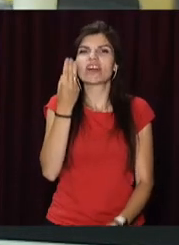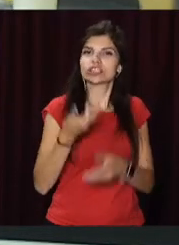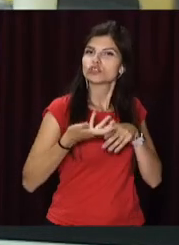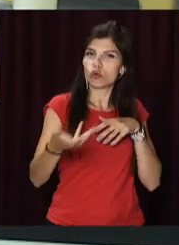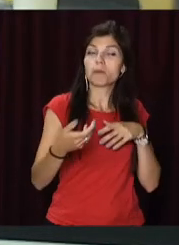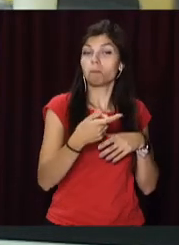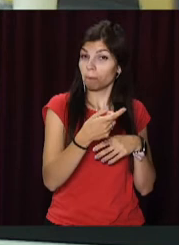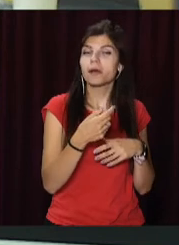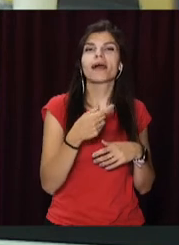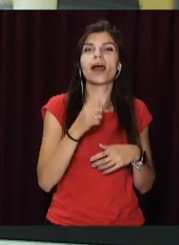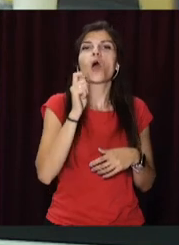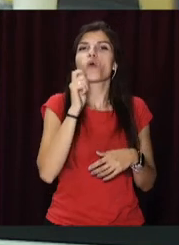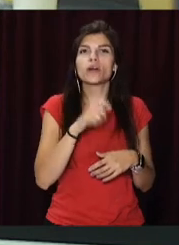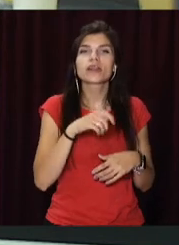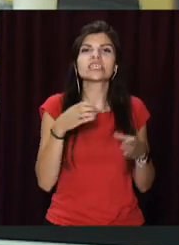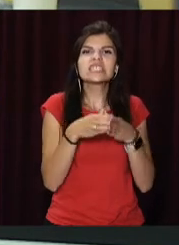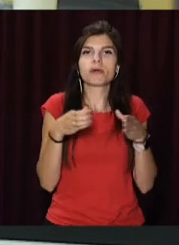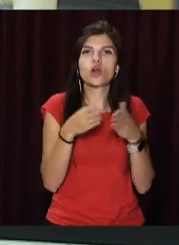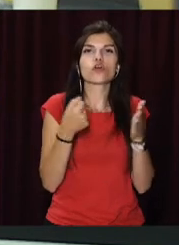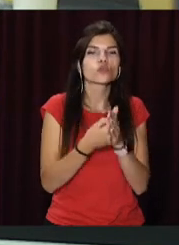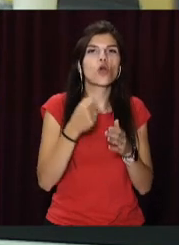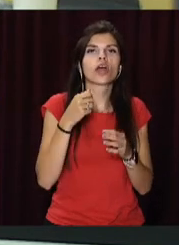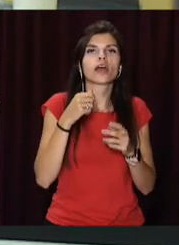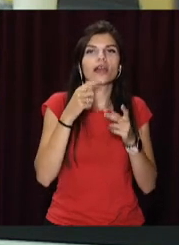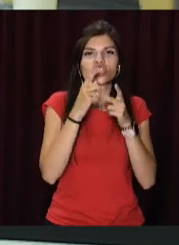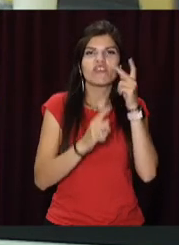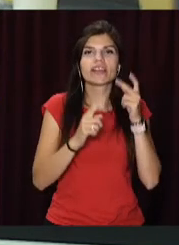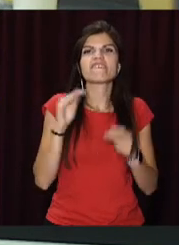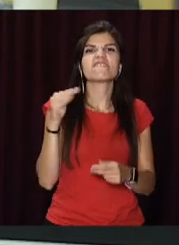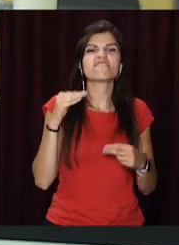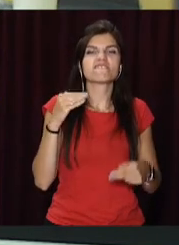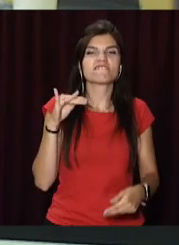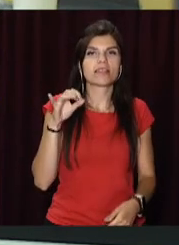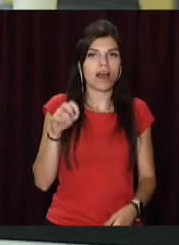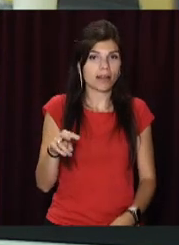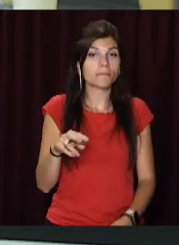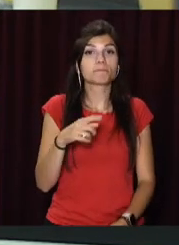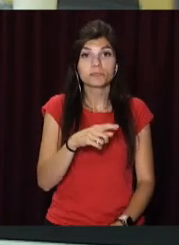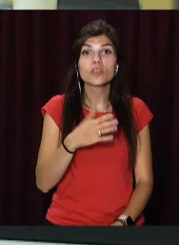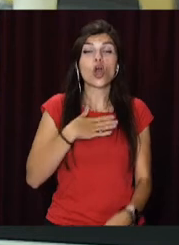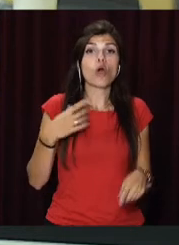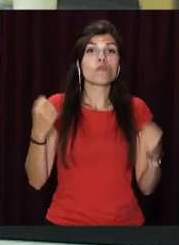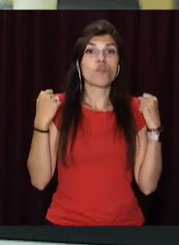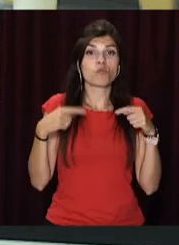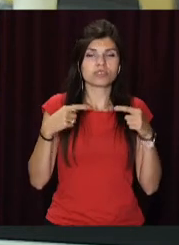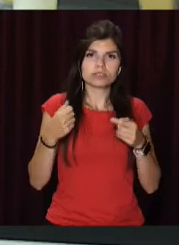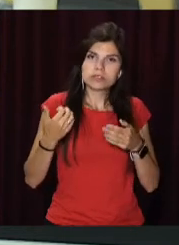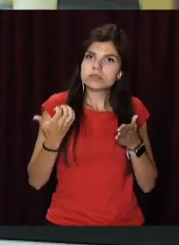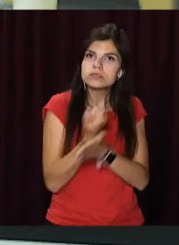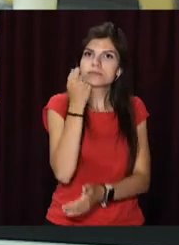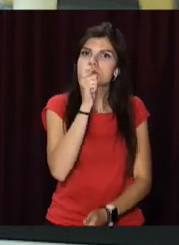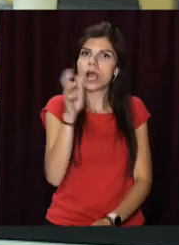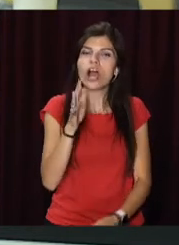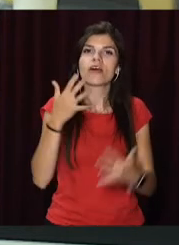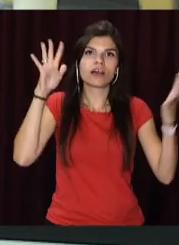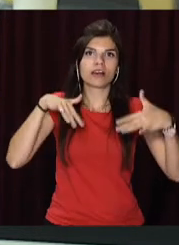у соцмережах про вихід української збірної до чвертьфіналу Євро-2020. Останню путівку наші футболісти вибороли у матчі зі